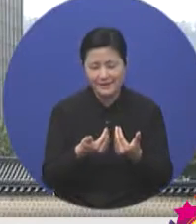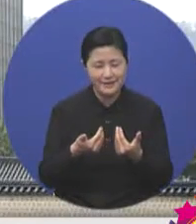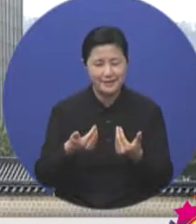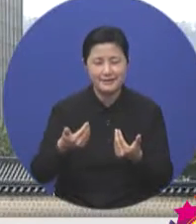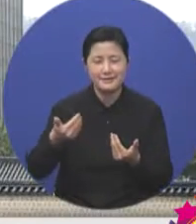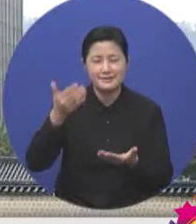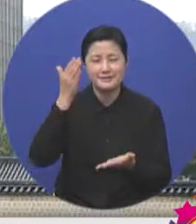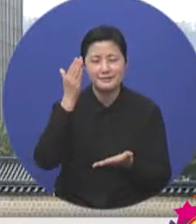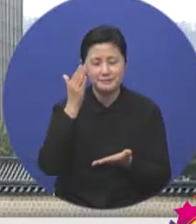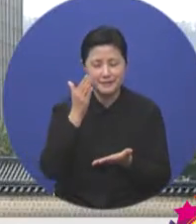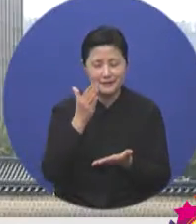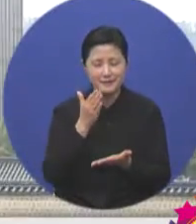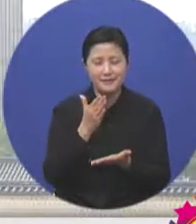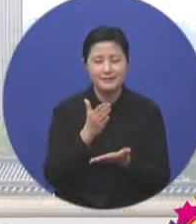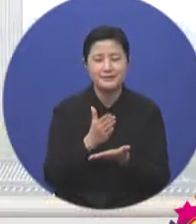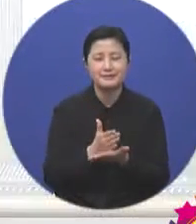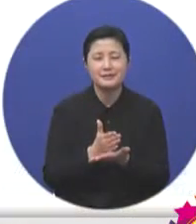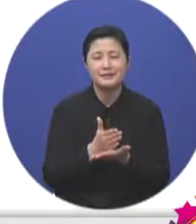헤어지지